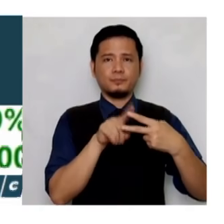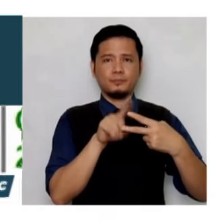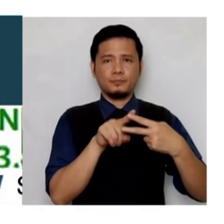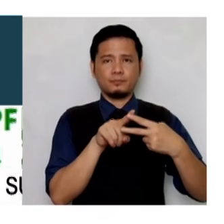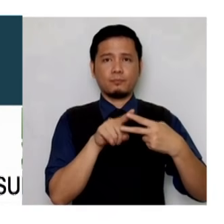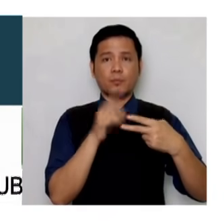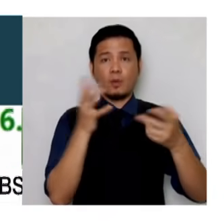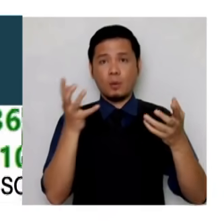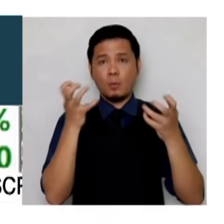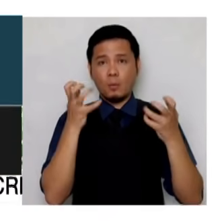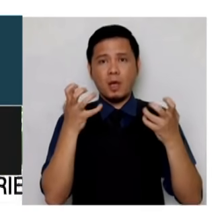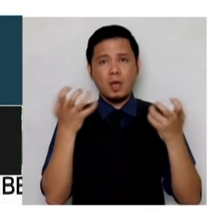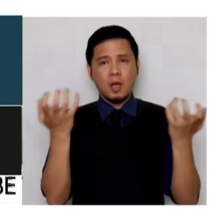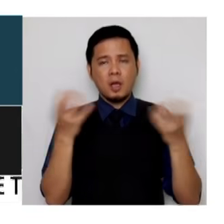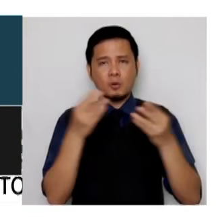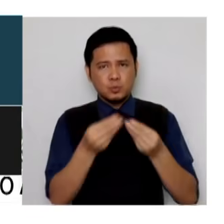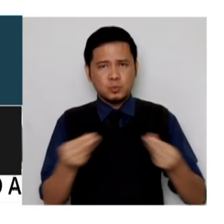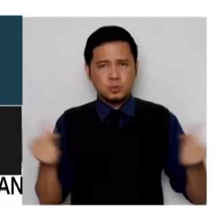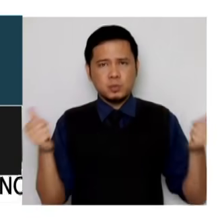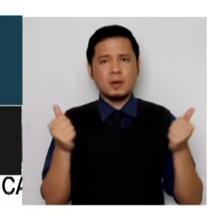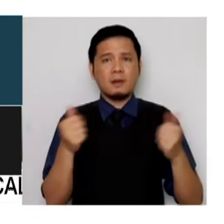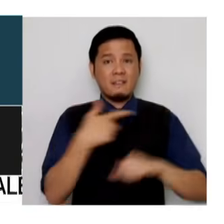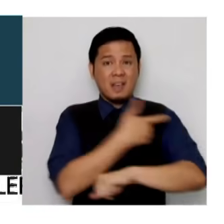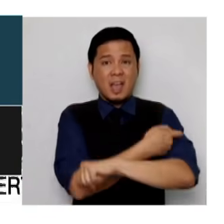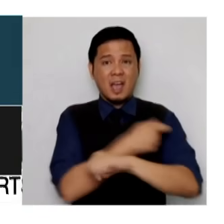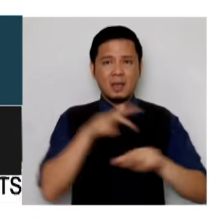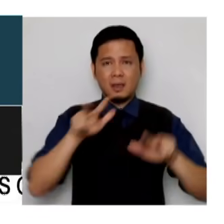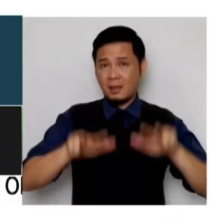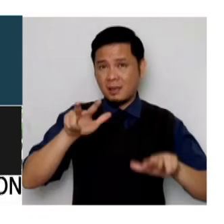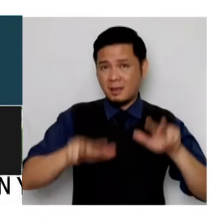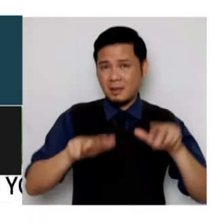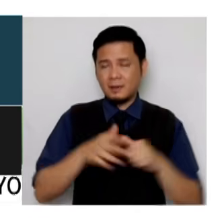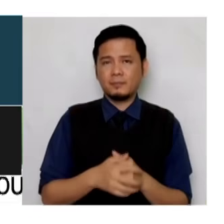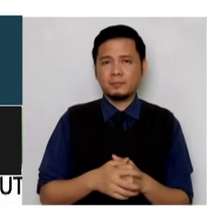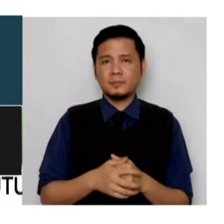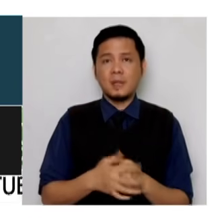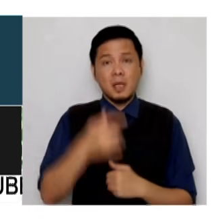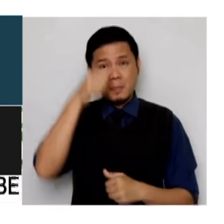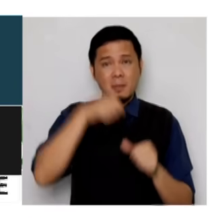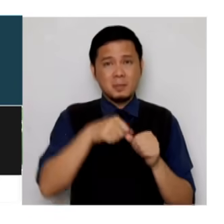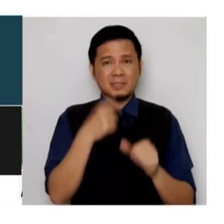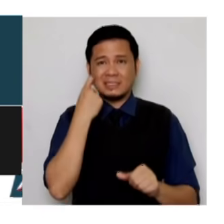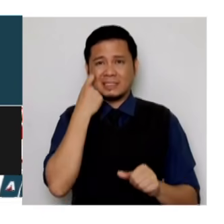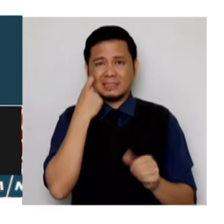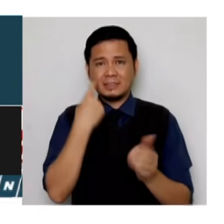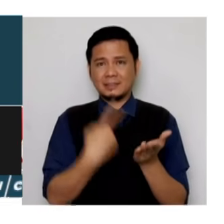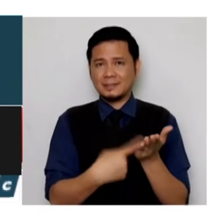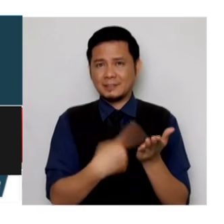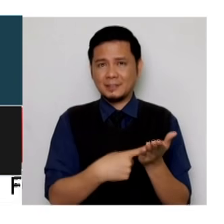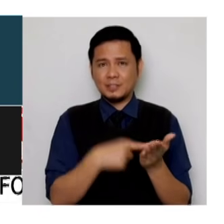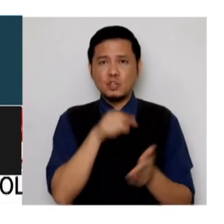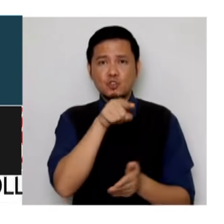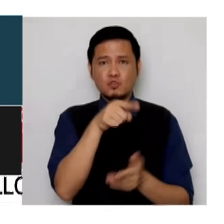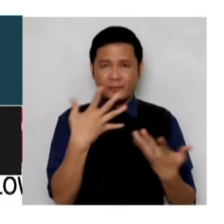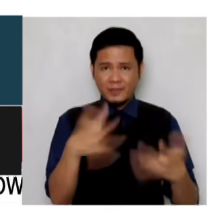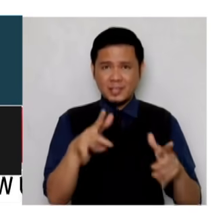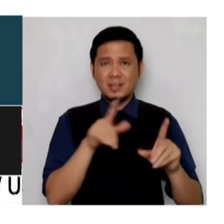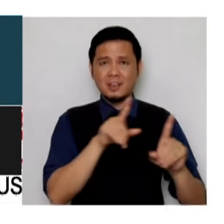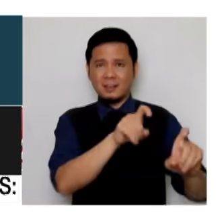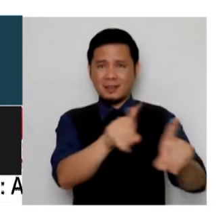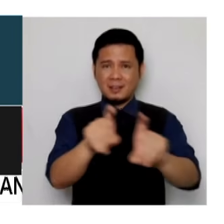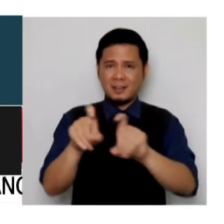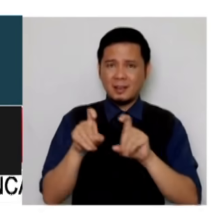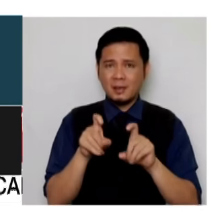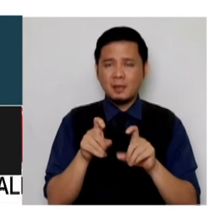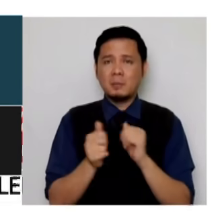address vaccine hesitancy. Mm-hmm. And if I remember correctly, in our previous discussions, nagpalabas po kayo ng survey, di po ba? You were asking